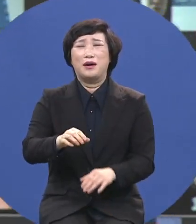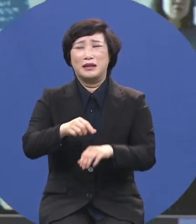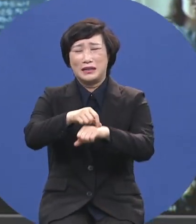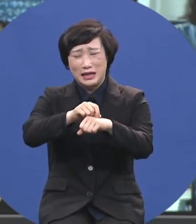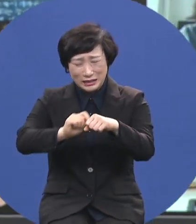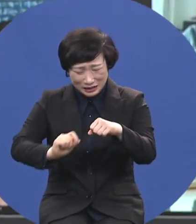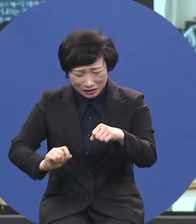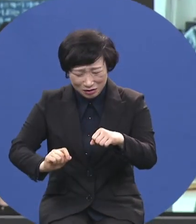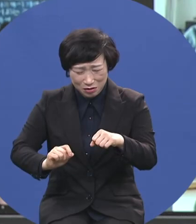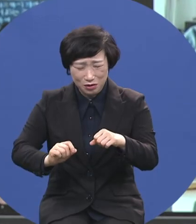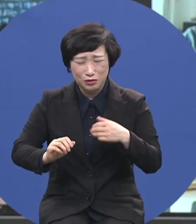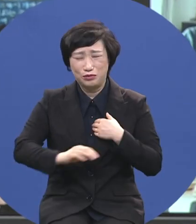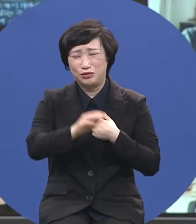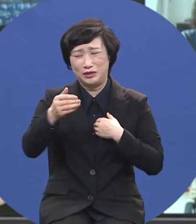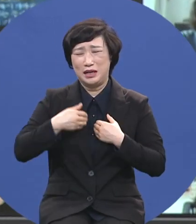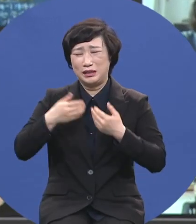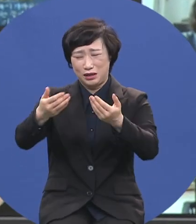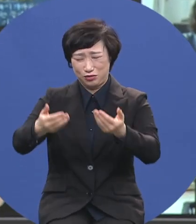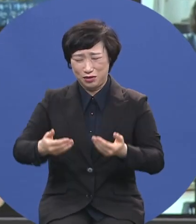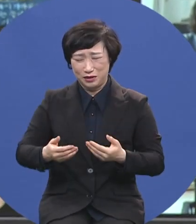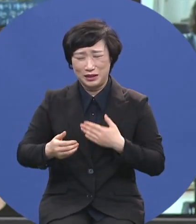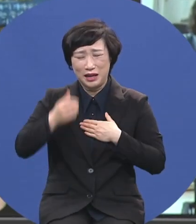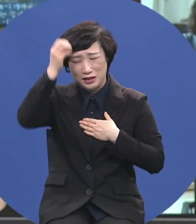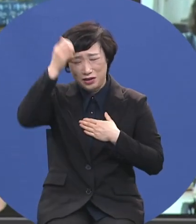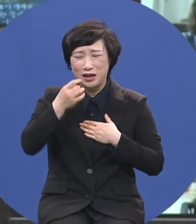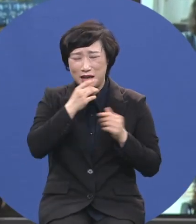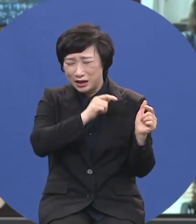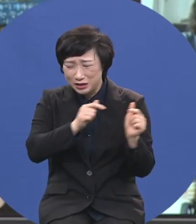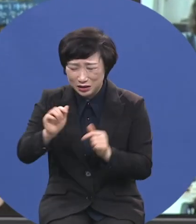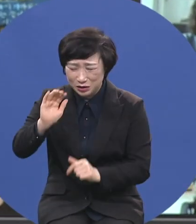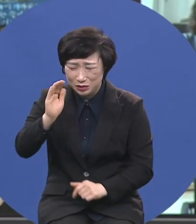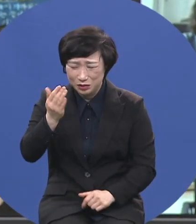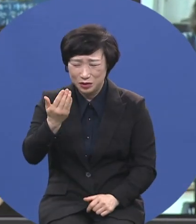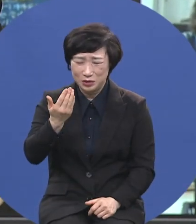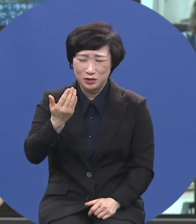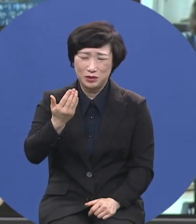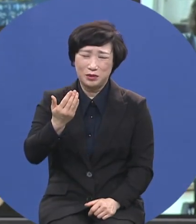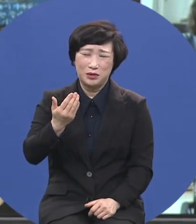살쭉 찢어 우리에게 주소서 내 영의 양식이 되게 하시고